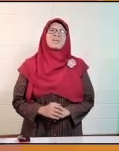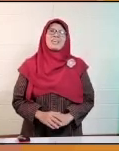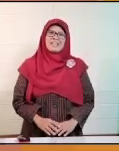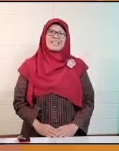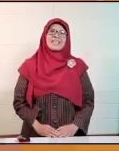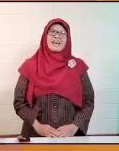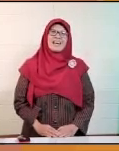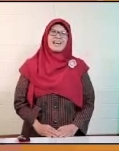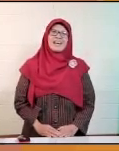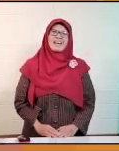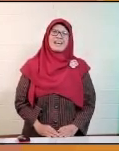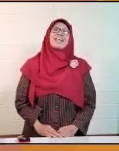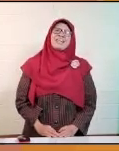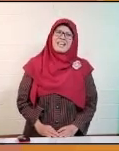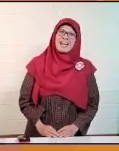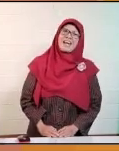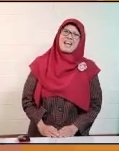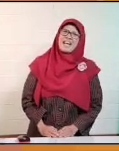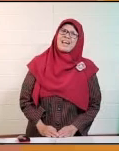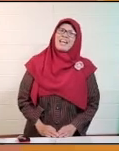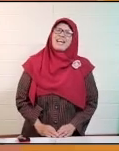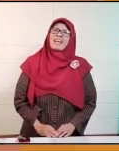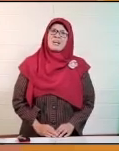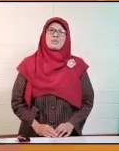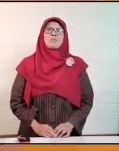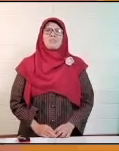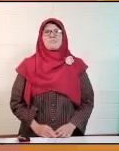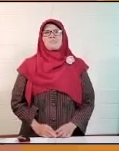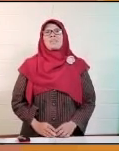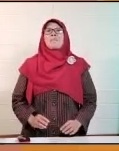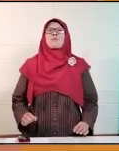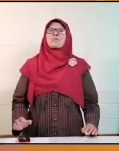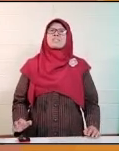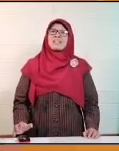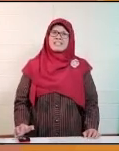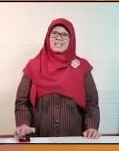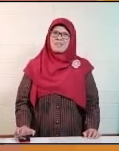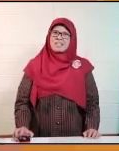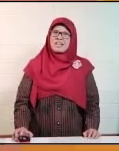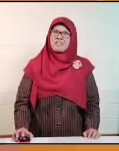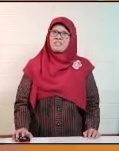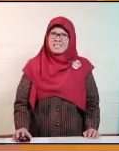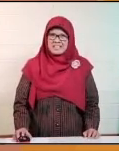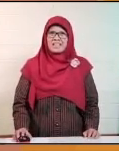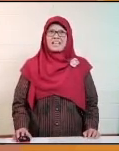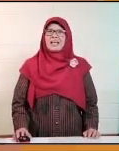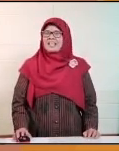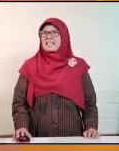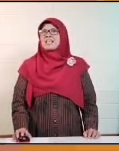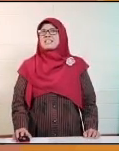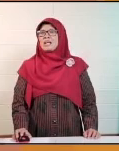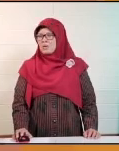untuk dirinya nah Hai anakku proses kedewasaan fisik